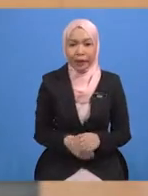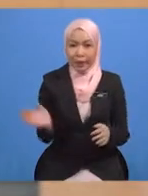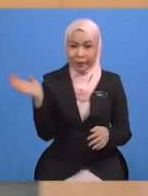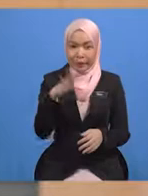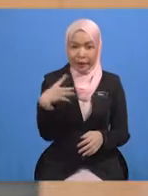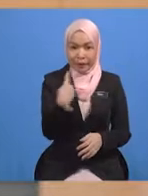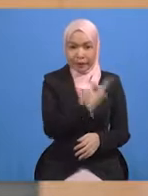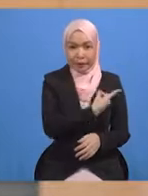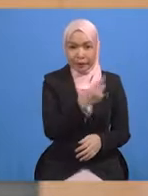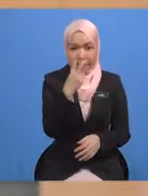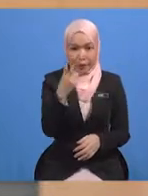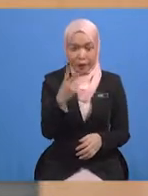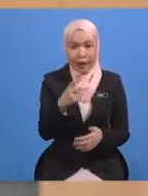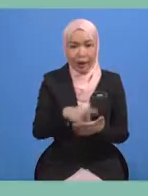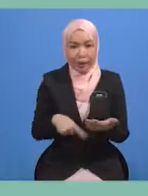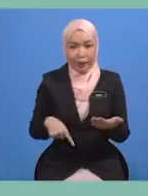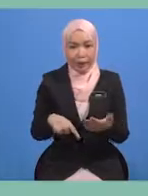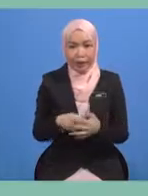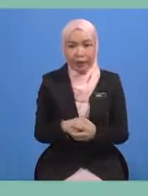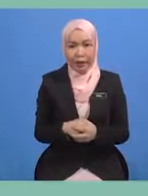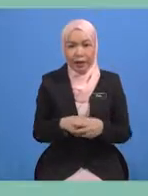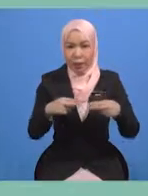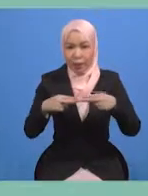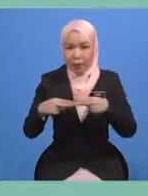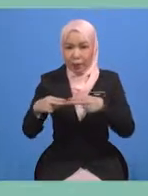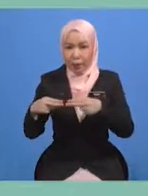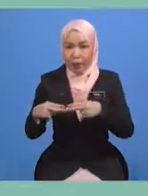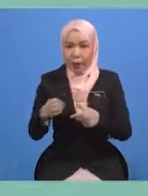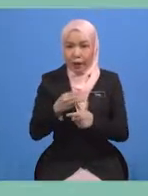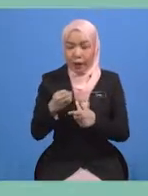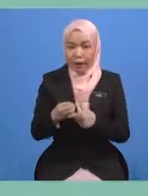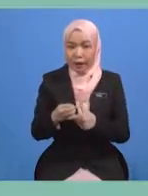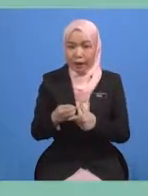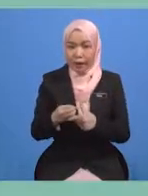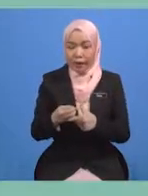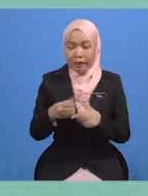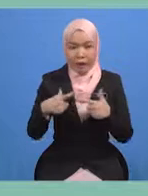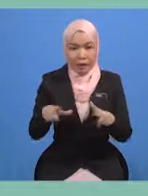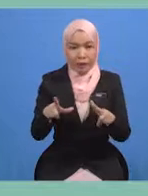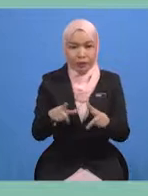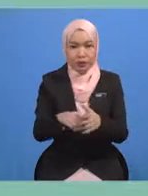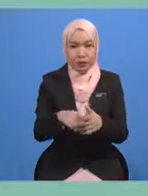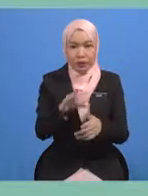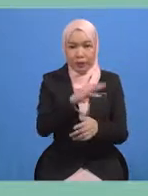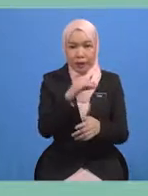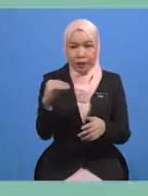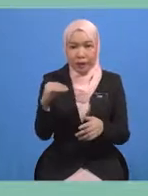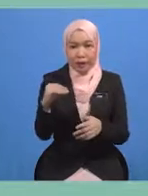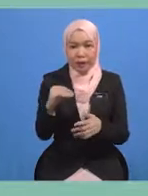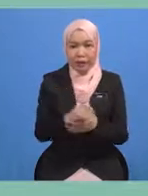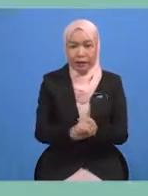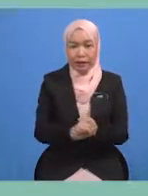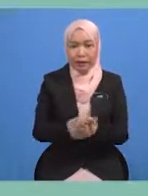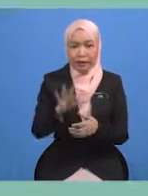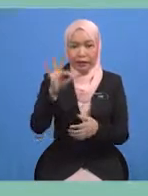Mari kita lihat apakah hubungan antara hal laju, frekuensi